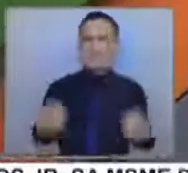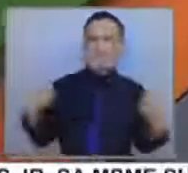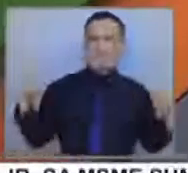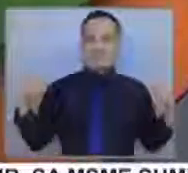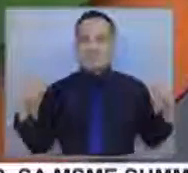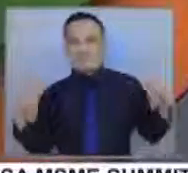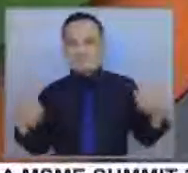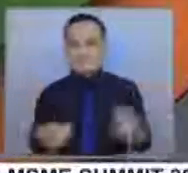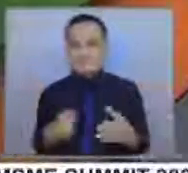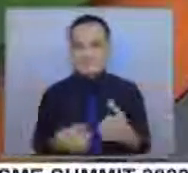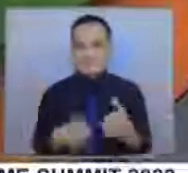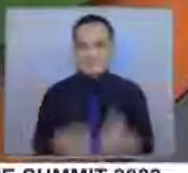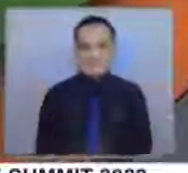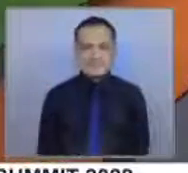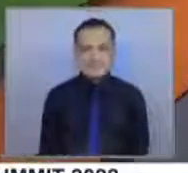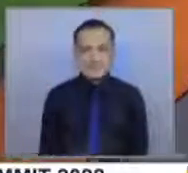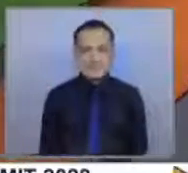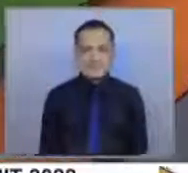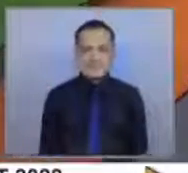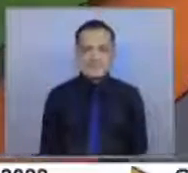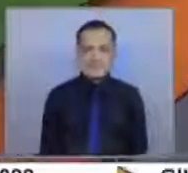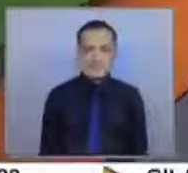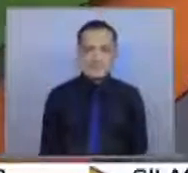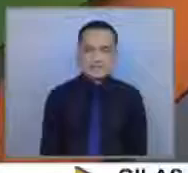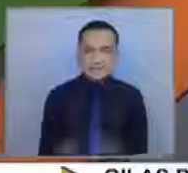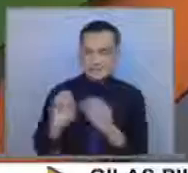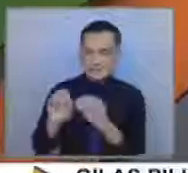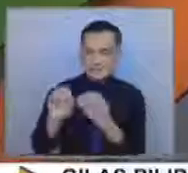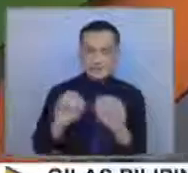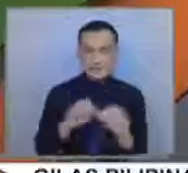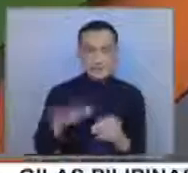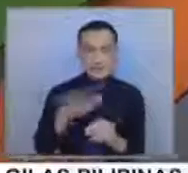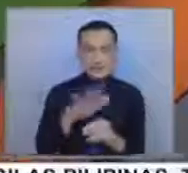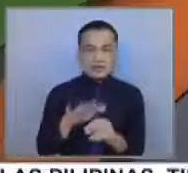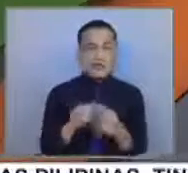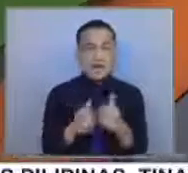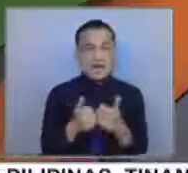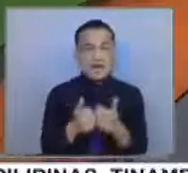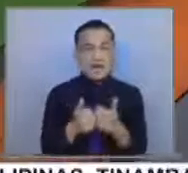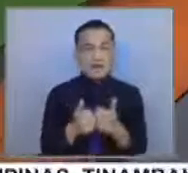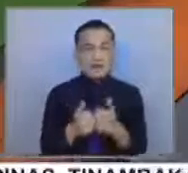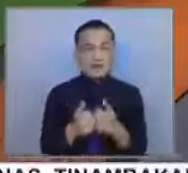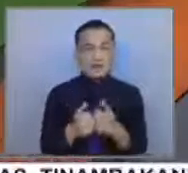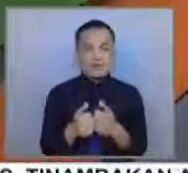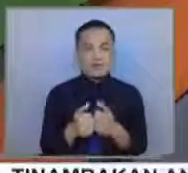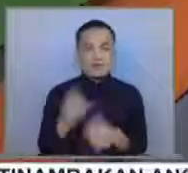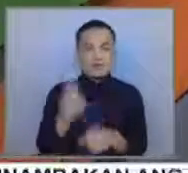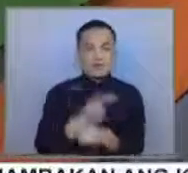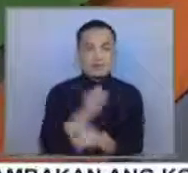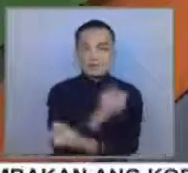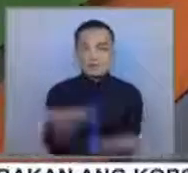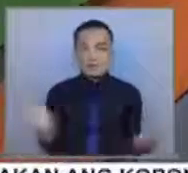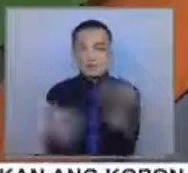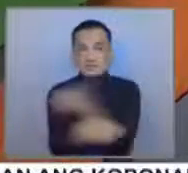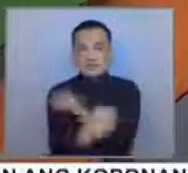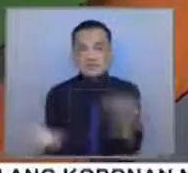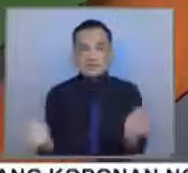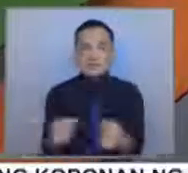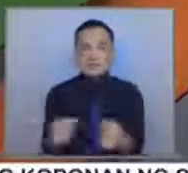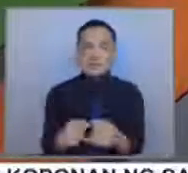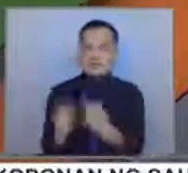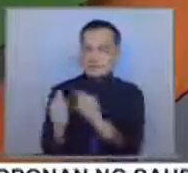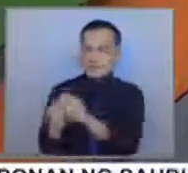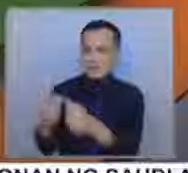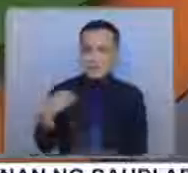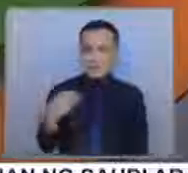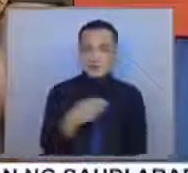Para tayo may inaabangan. Tuturuan po namin kayo kung paano gumamit ng arnis kasama ang mga miyembro ng Biyasa Dugong Kali na